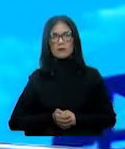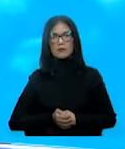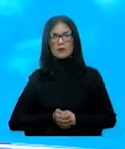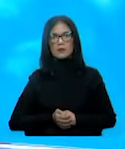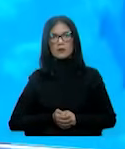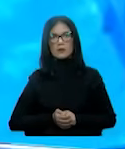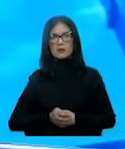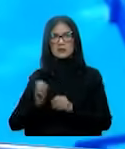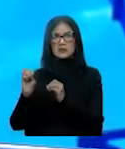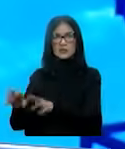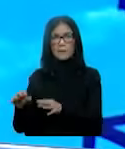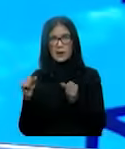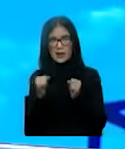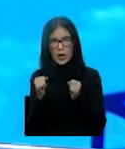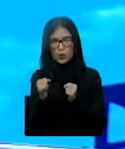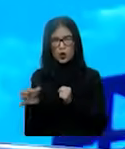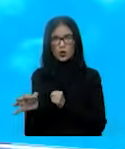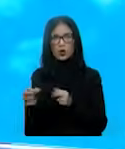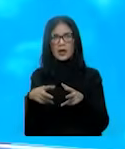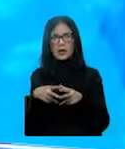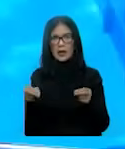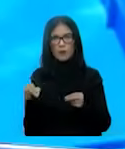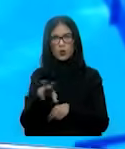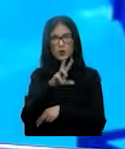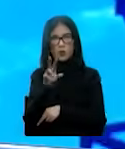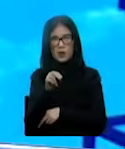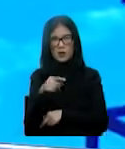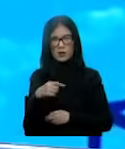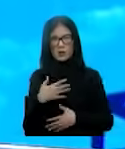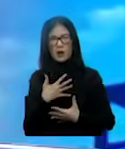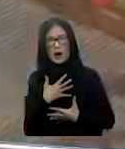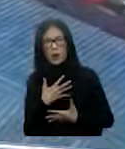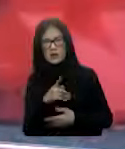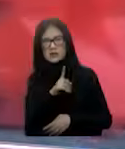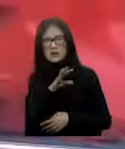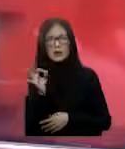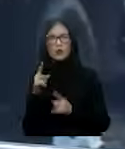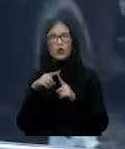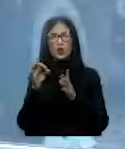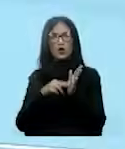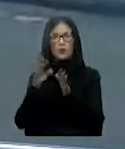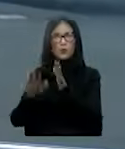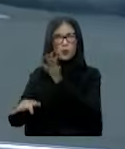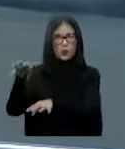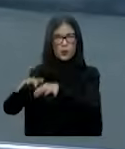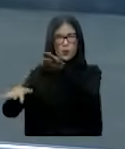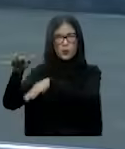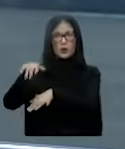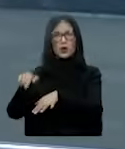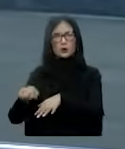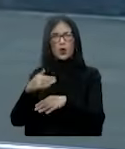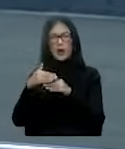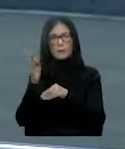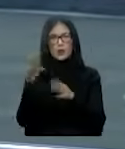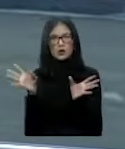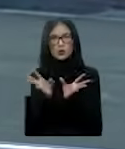Pemirsa, darurat sampah di Kota Depok, Jawa Barat makin mengkhawatirkan. Ribuan ton sampah menggunung di TPA Cipayung yang